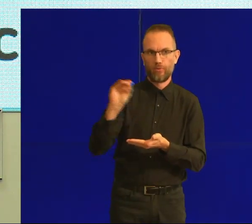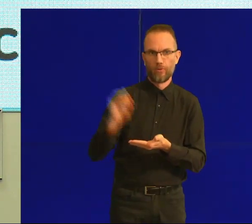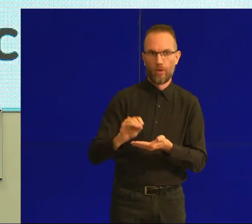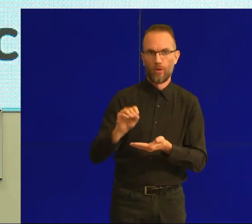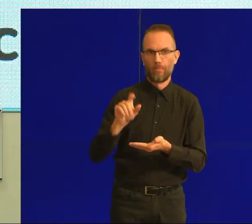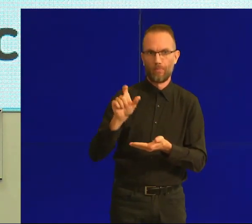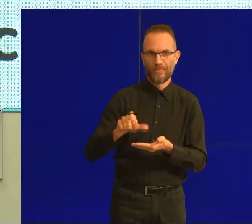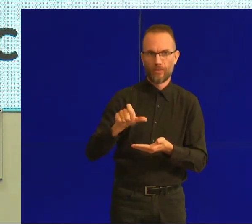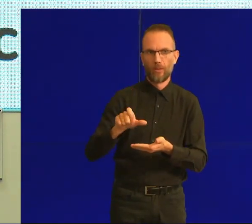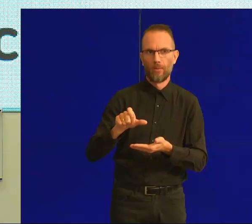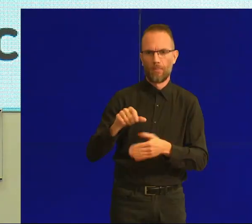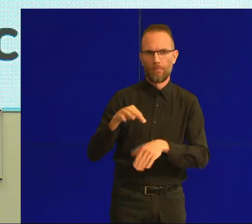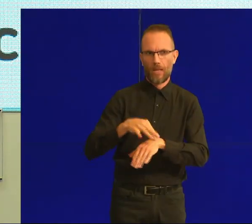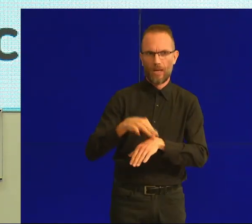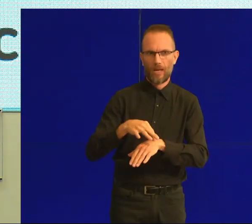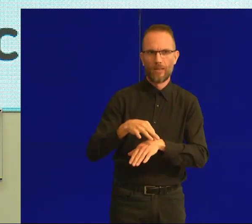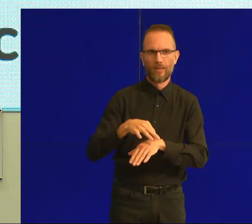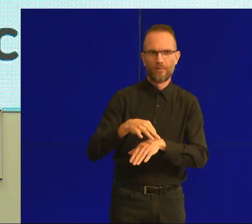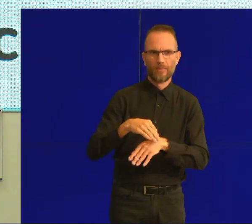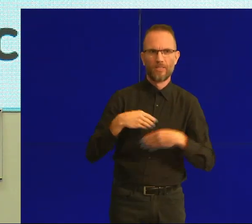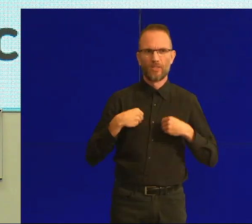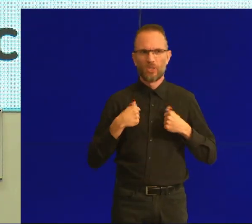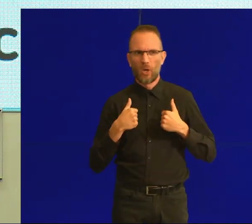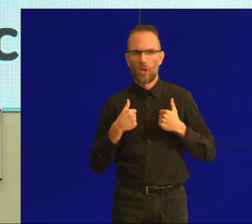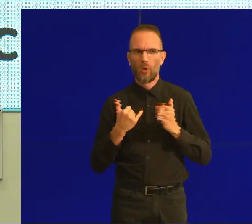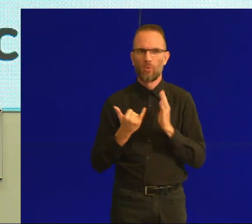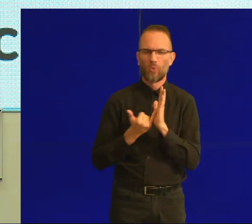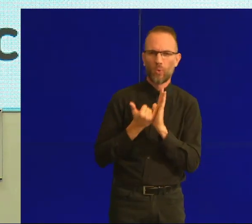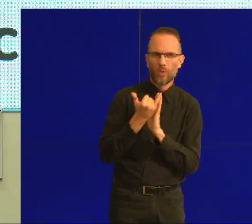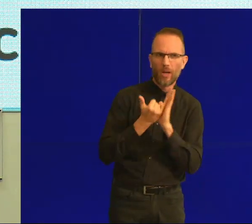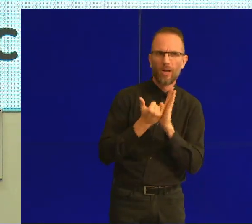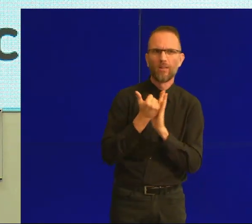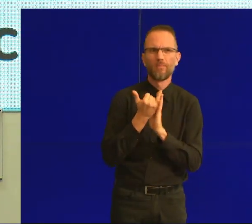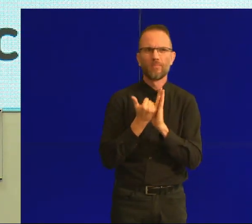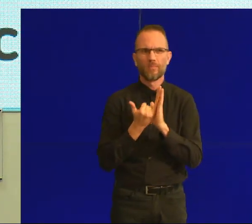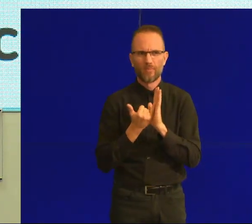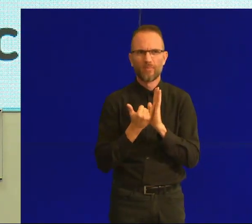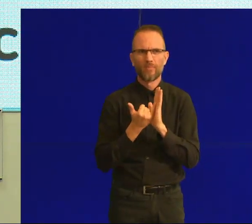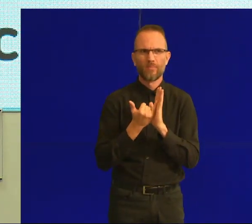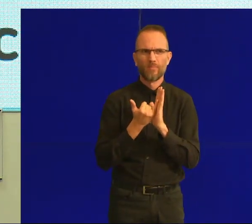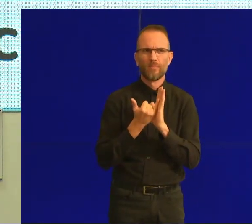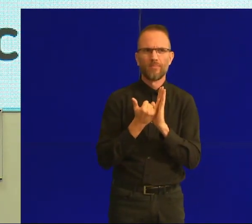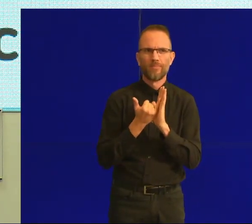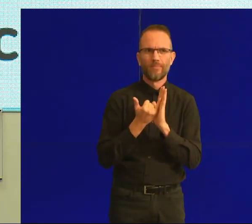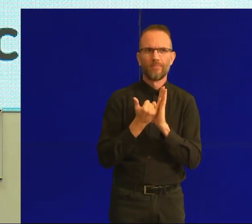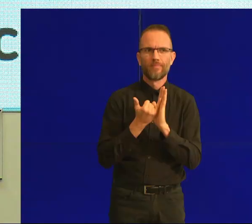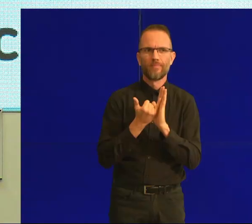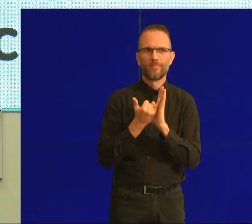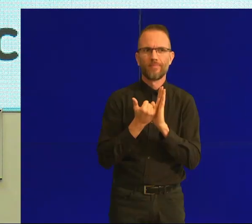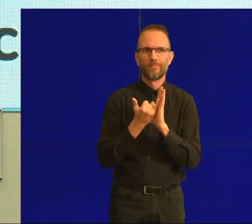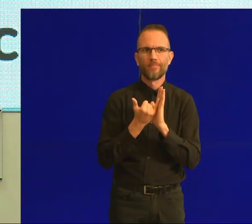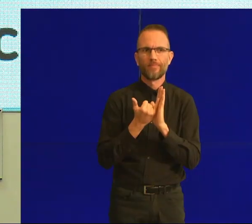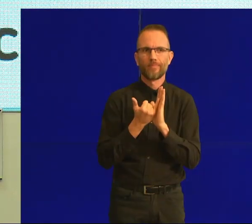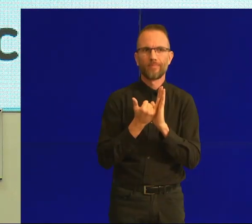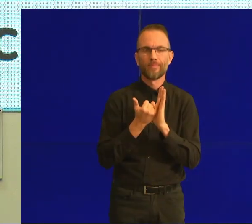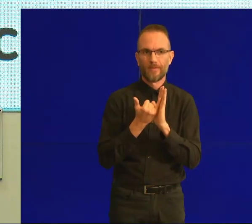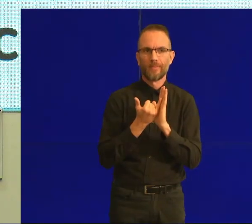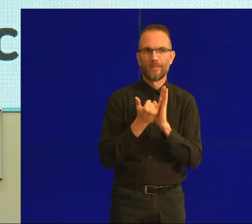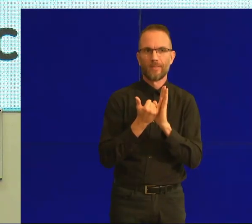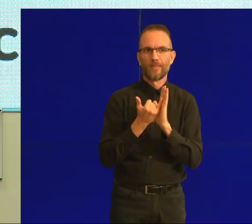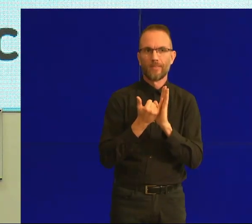contacter leur mère leur médecin en dédiant en étant déjà is all in c'est à dire que 80% des